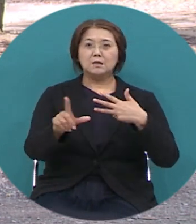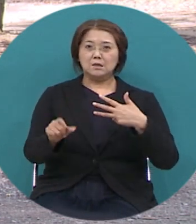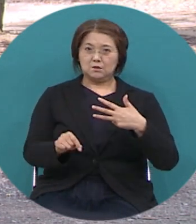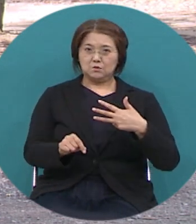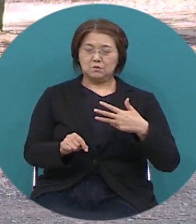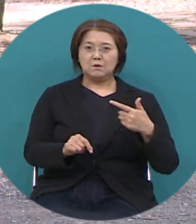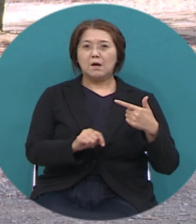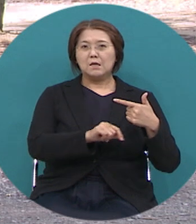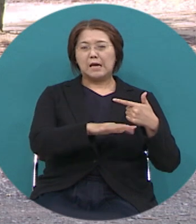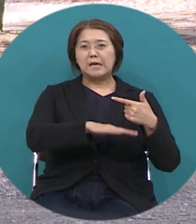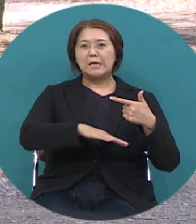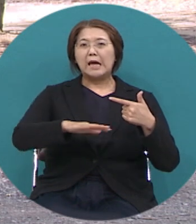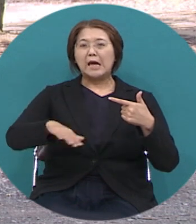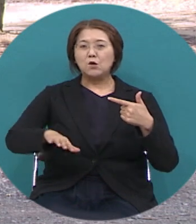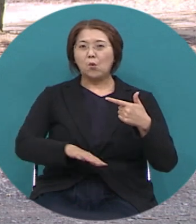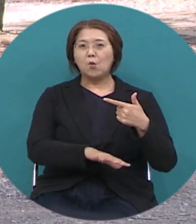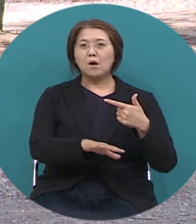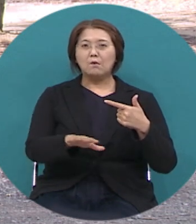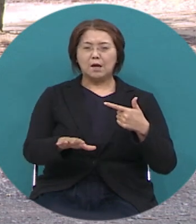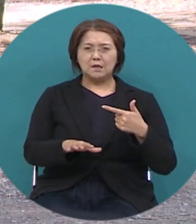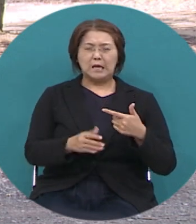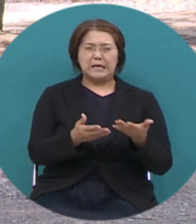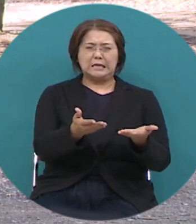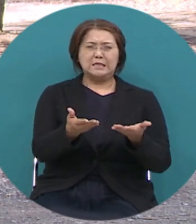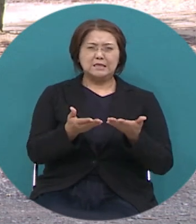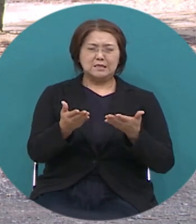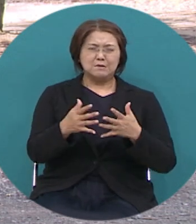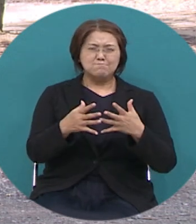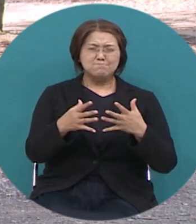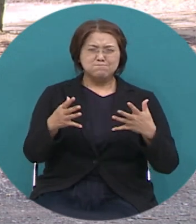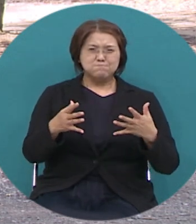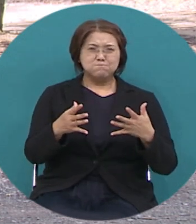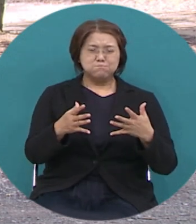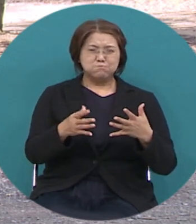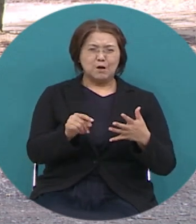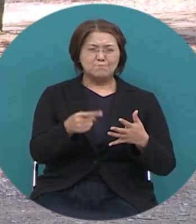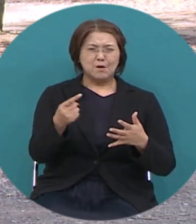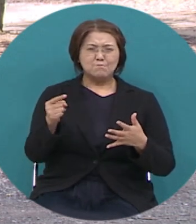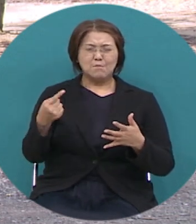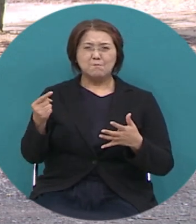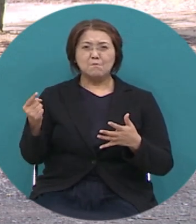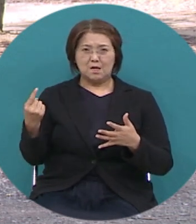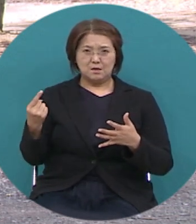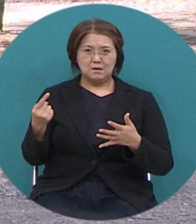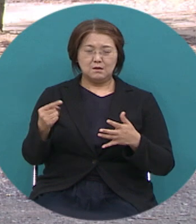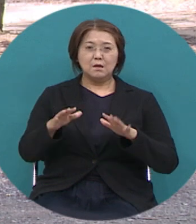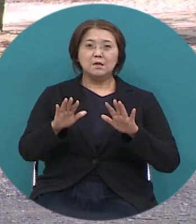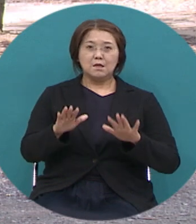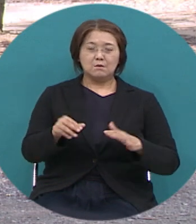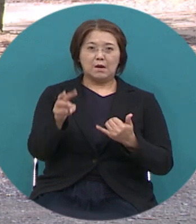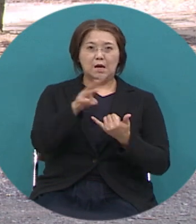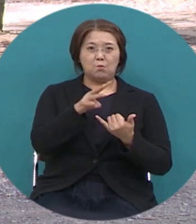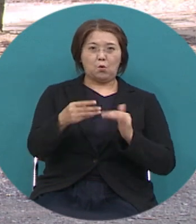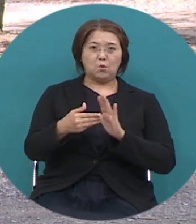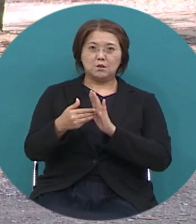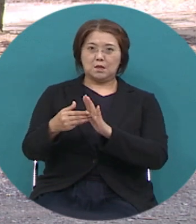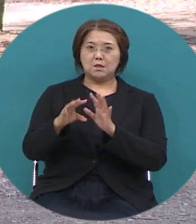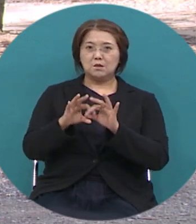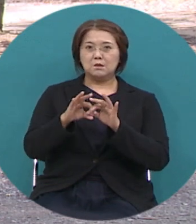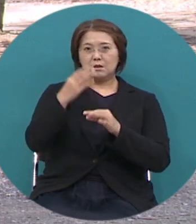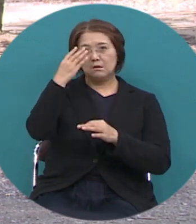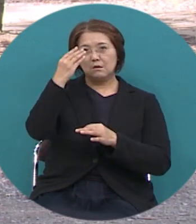で大きな地震が立て続けに発生したこともあり、今防災に対する関心が高まっています